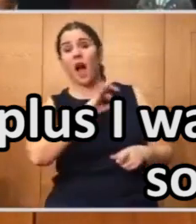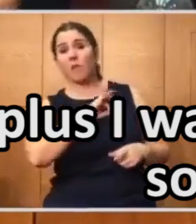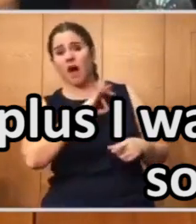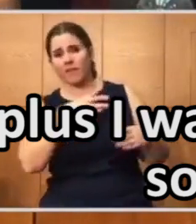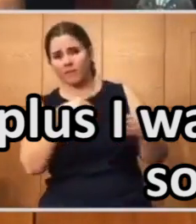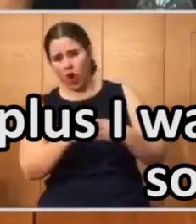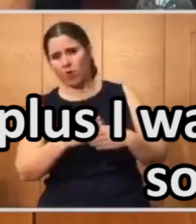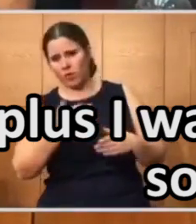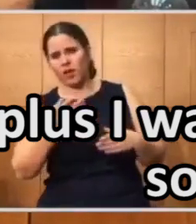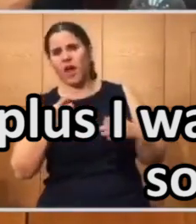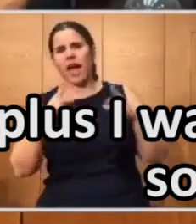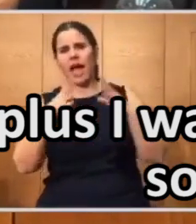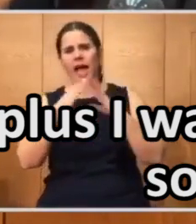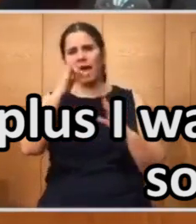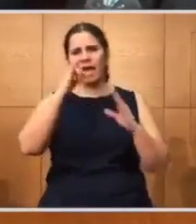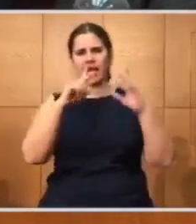si to dokážete představit.